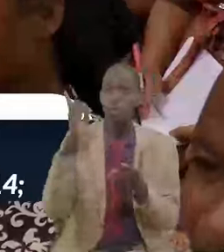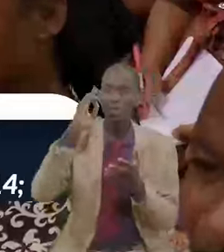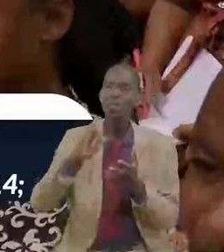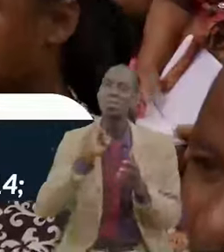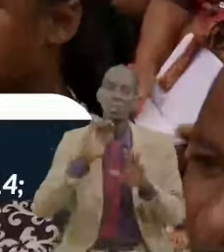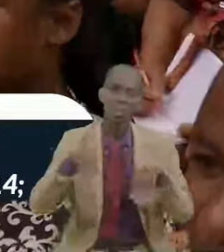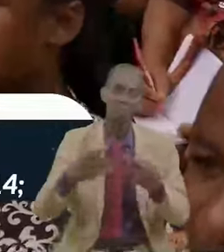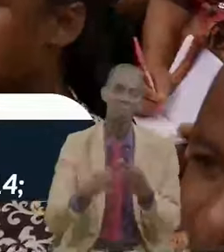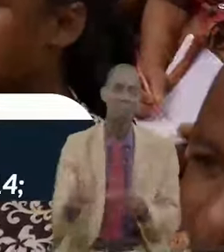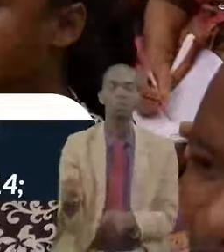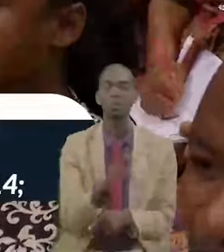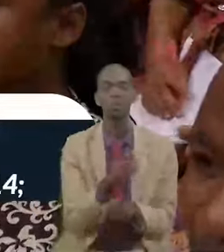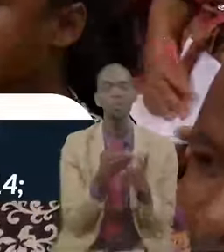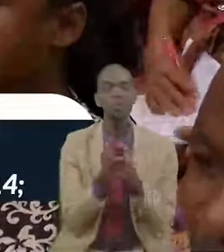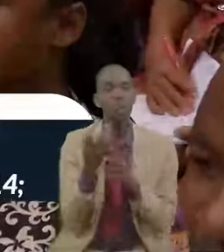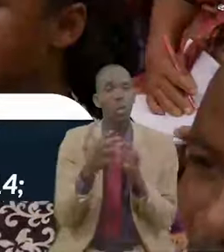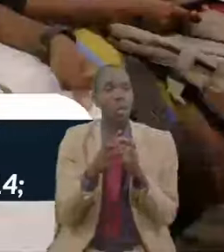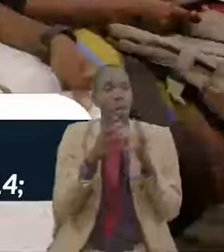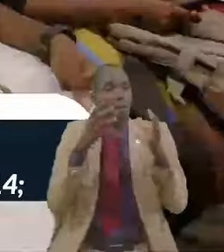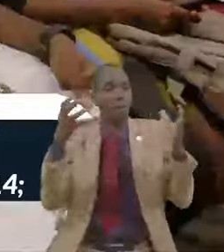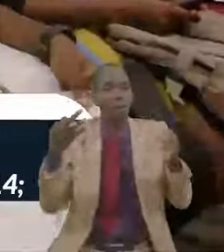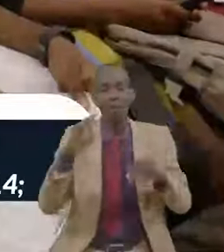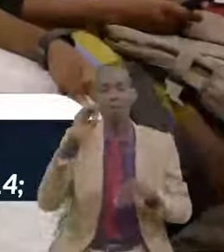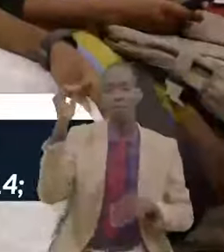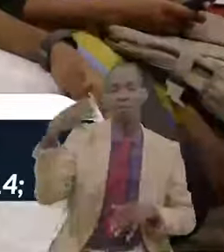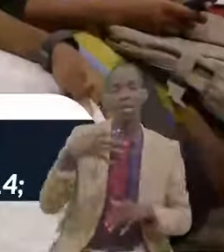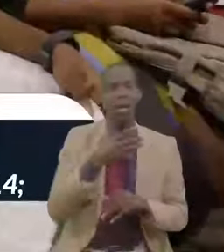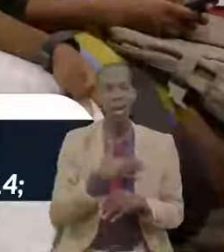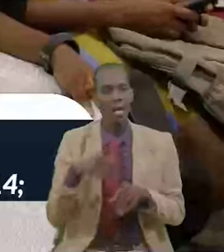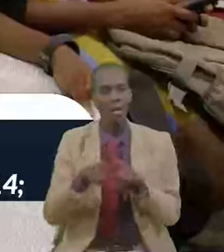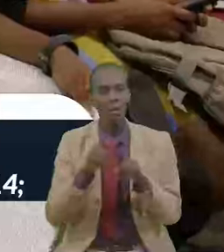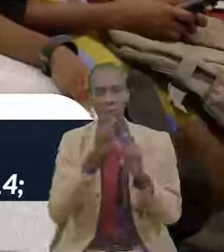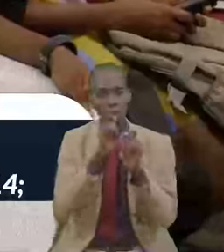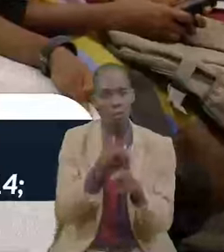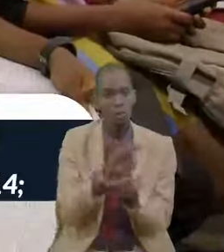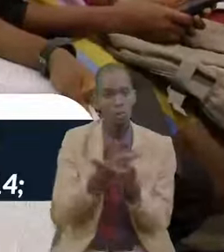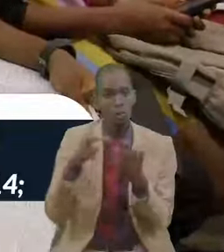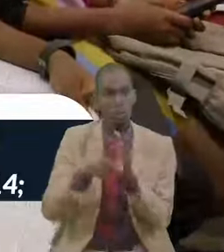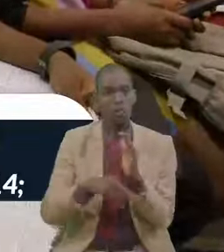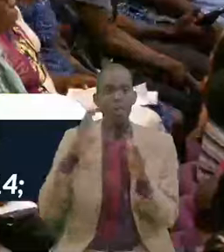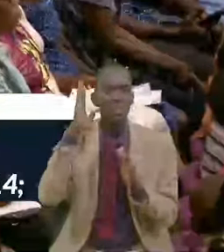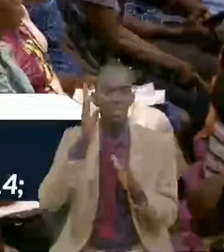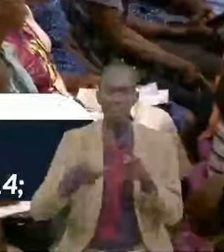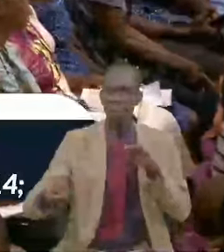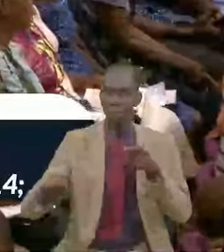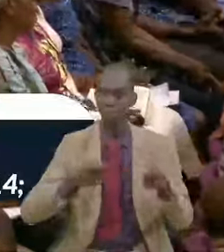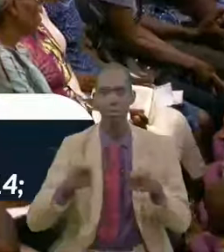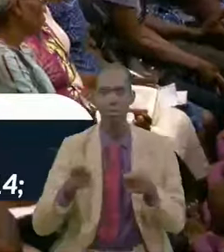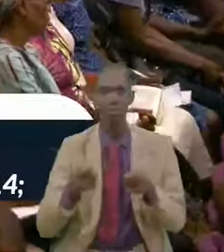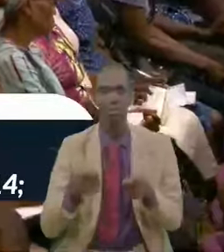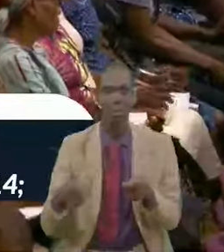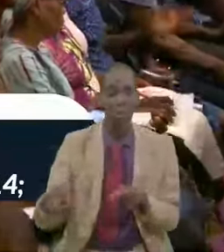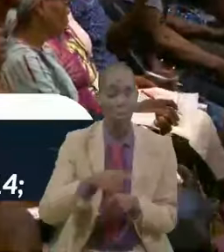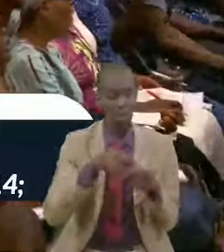dit que et l'abondance de la grâce et du don de la